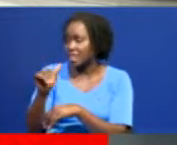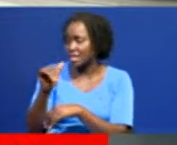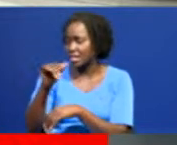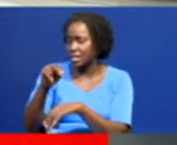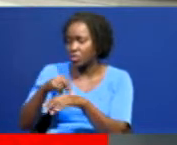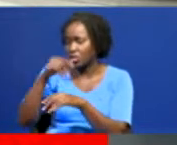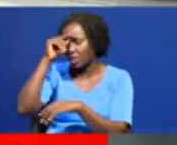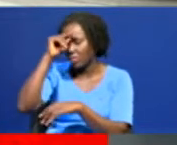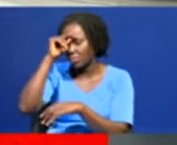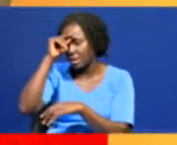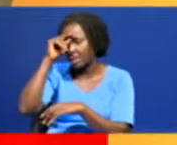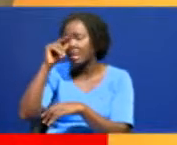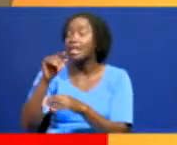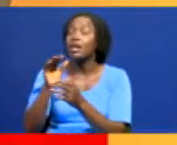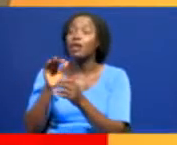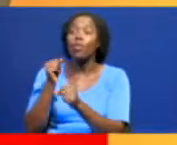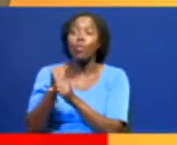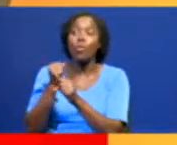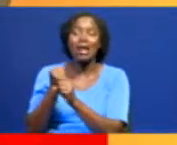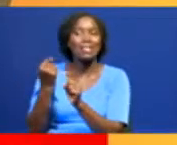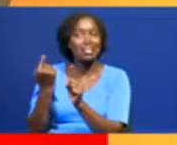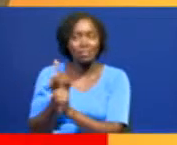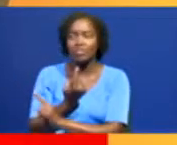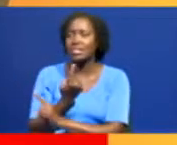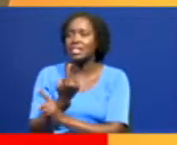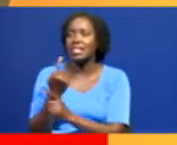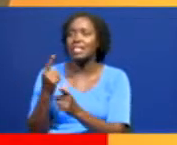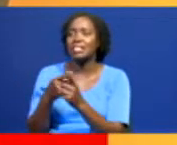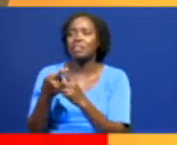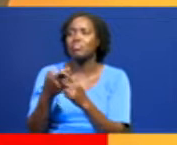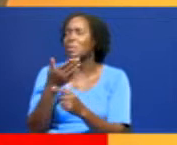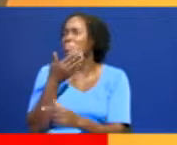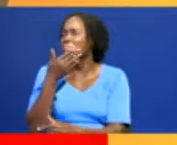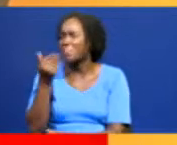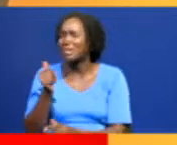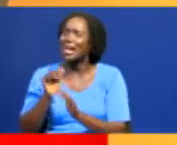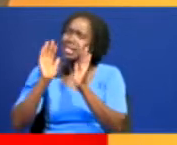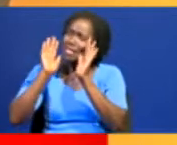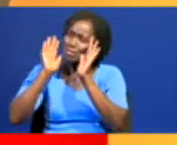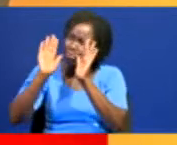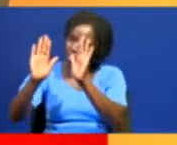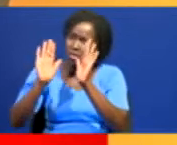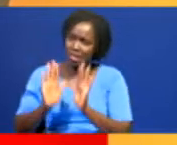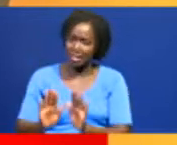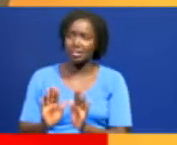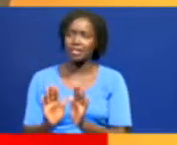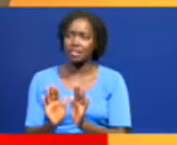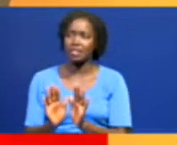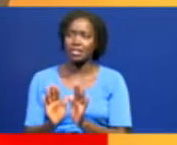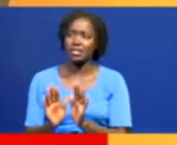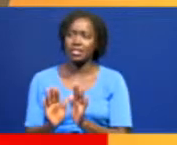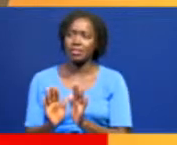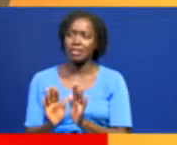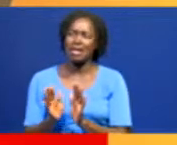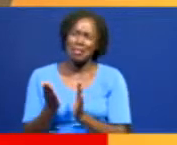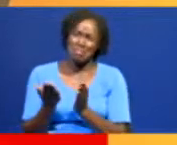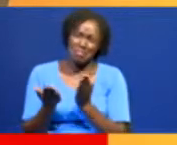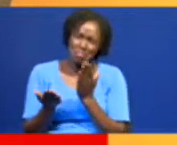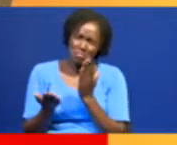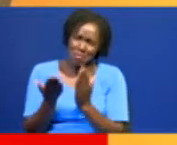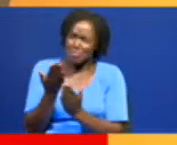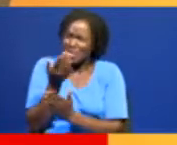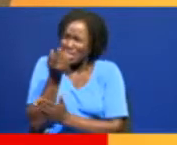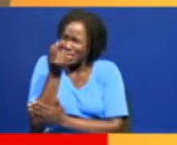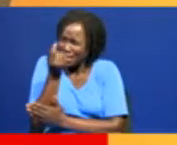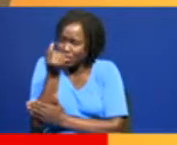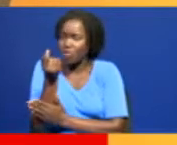kuu ingefanya tofauti ingilikuwa ni kitu ambacho ni cha muhimu zaidi ni pengine